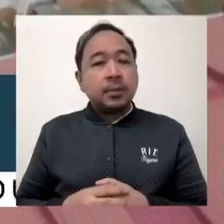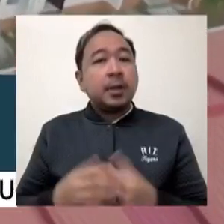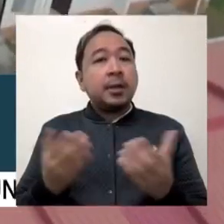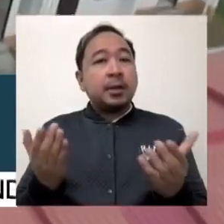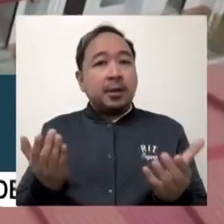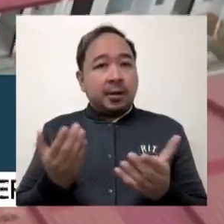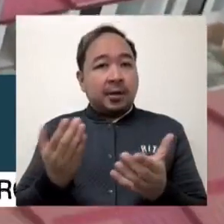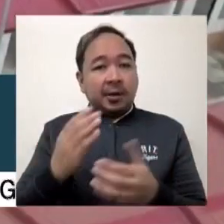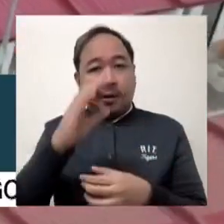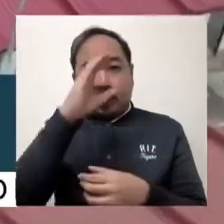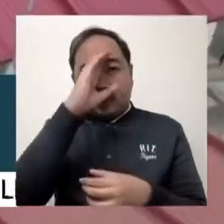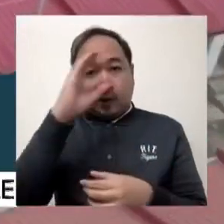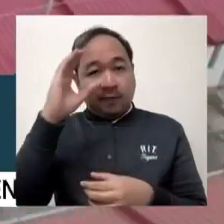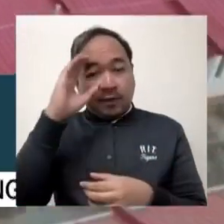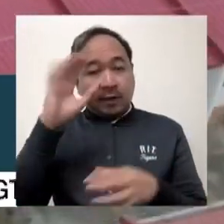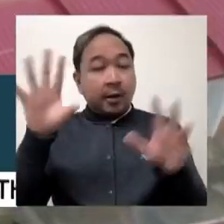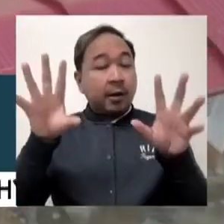the